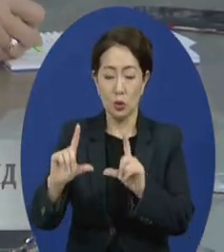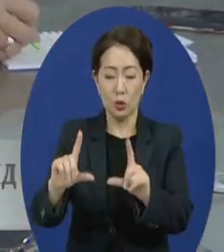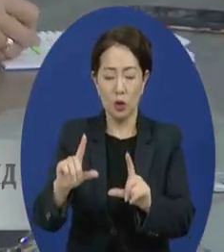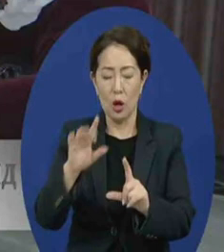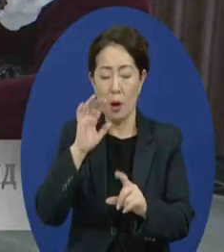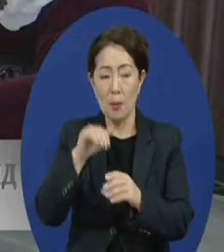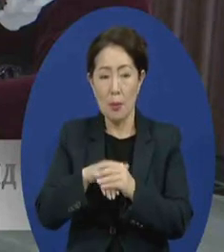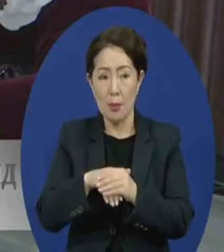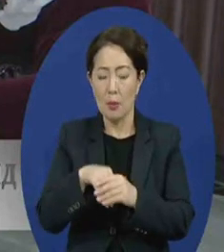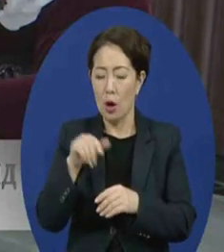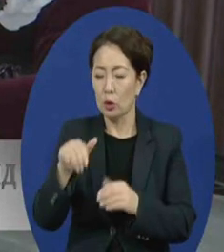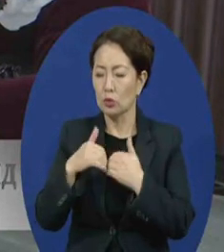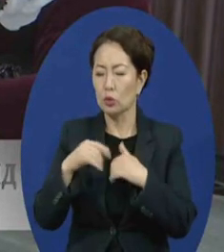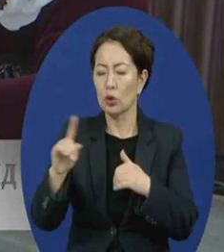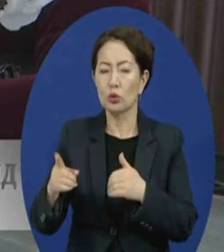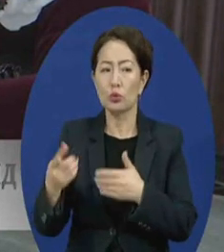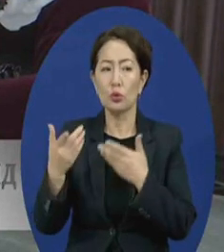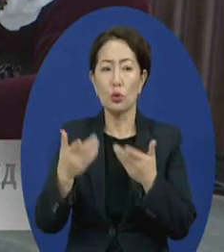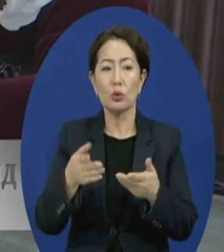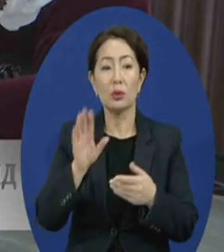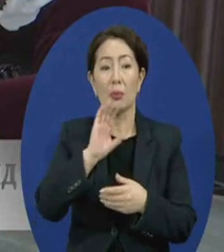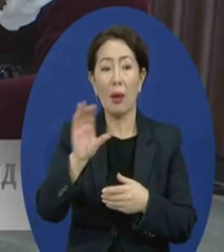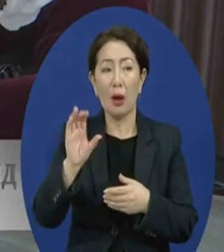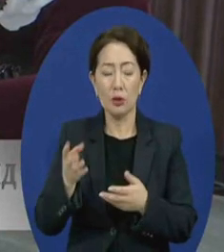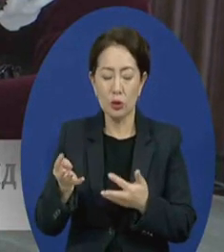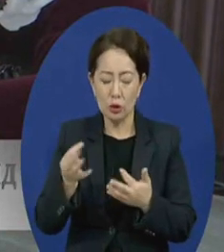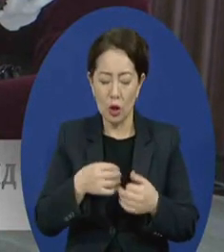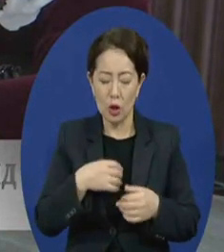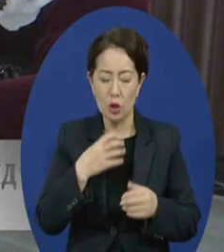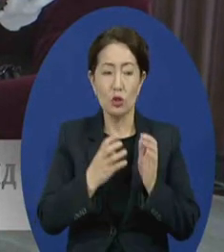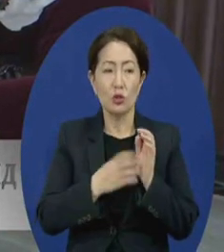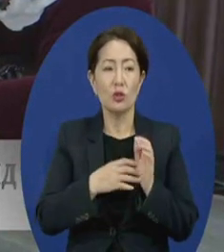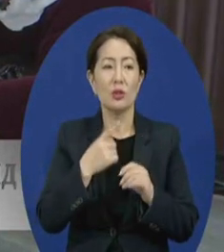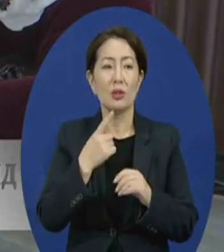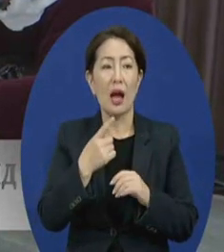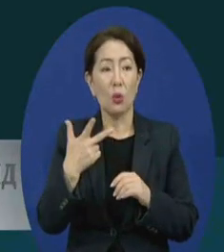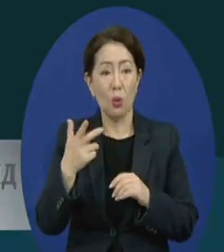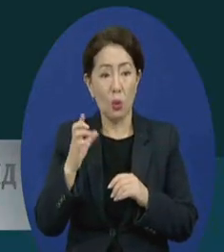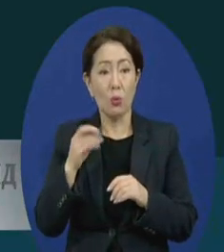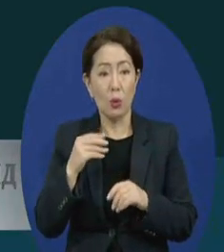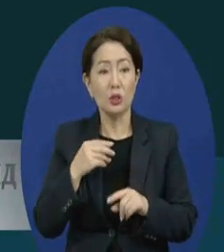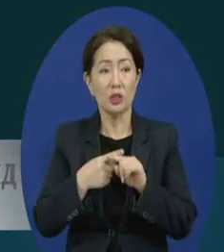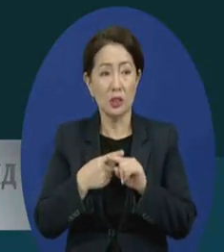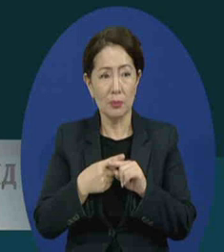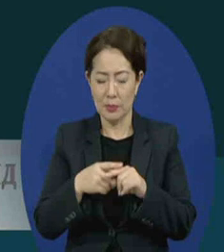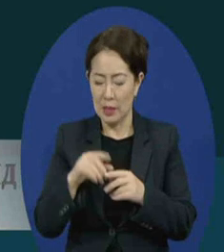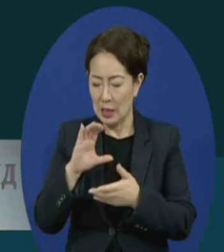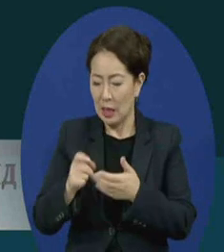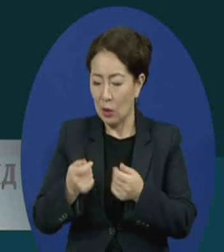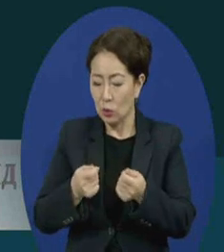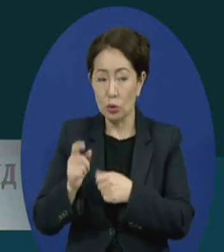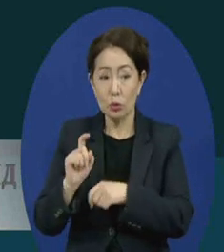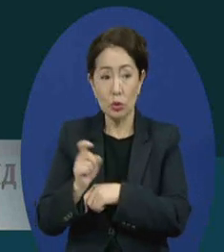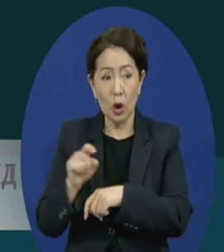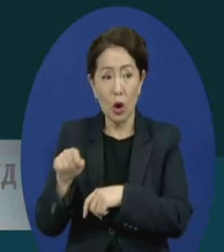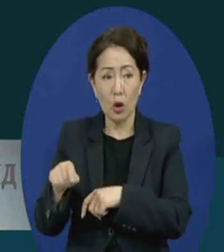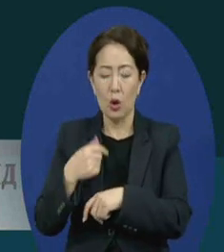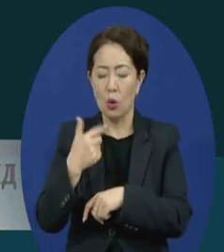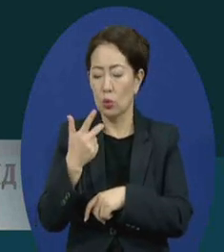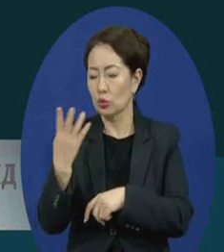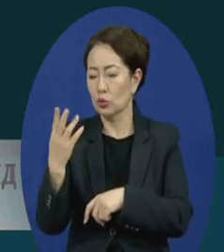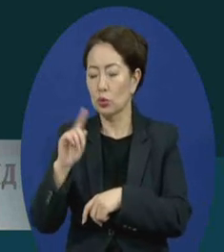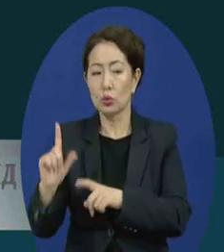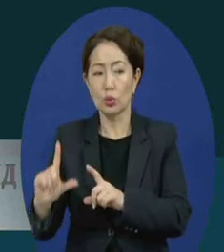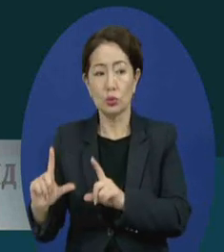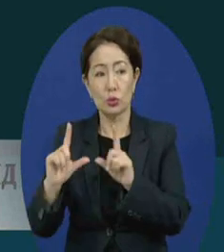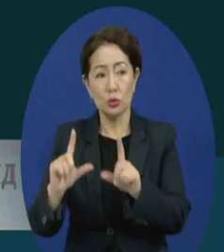ч өнөөдөр тусгай зөвшөөрөл олгодог аж ахуйн нэгжийн тоо 913-д хүрч нэмэгдчихэ. Зөвхөн санхүүгийн зохицуулах хороол гэхэд